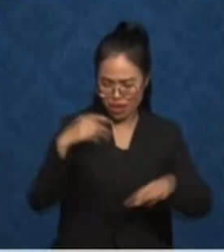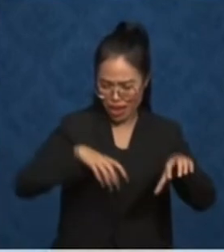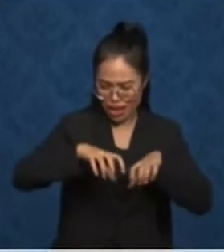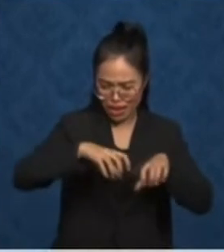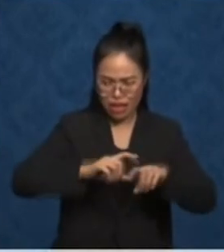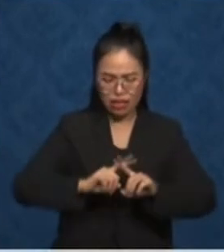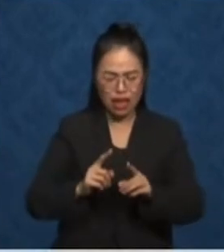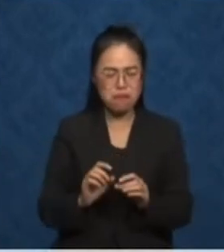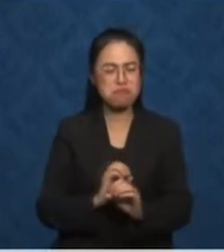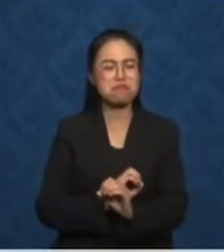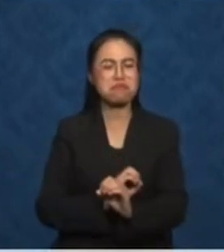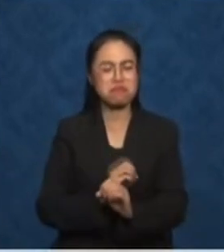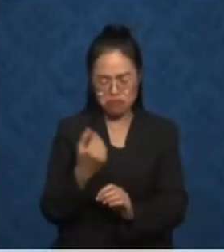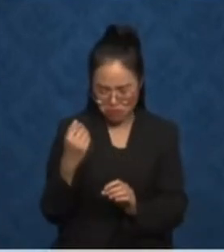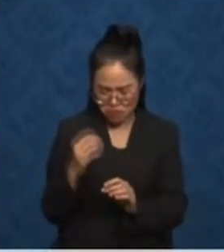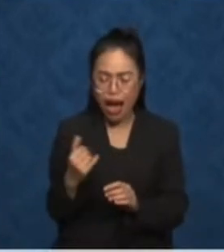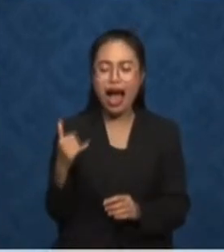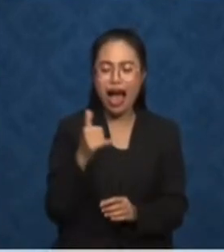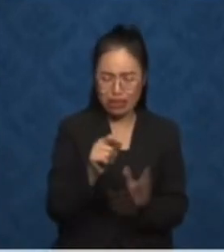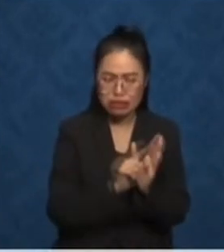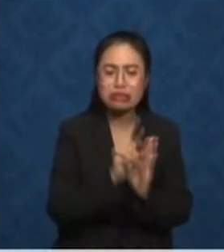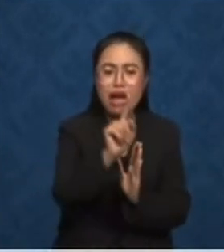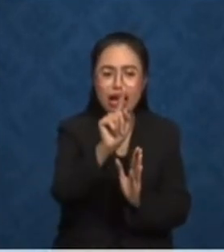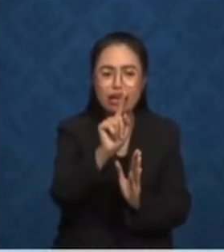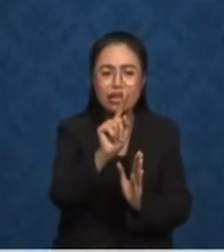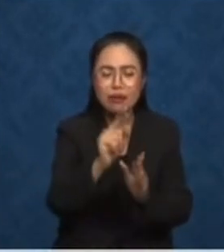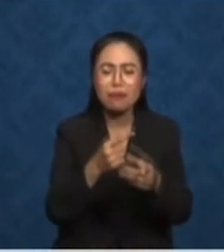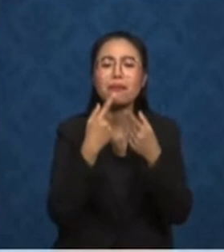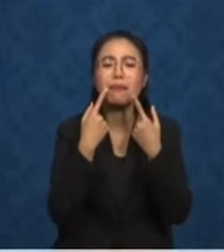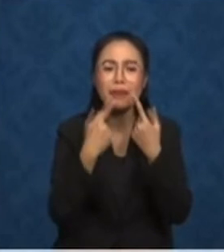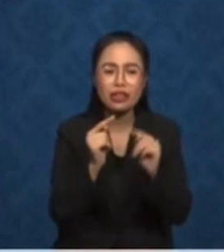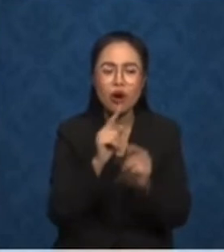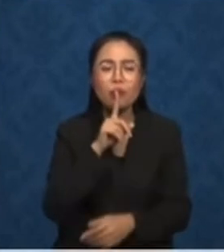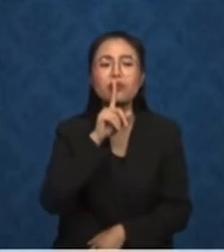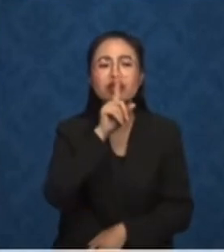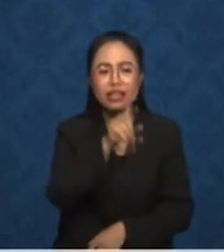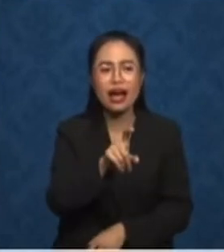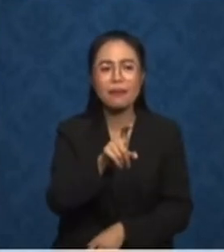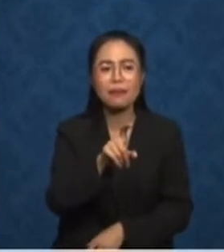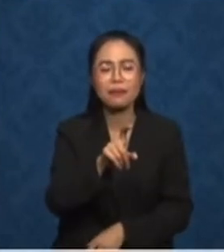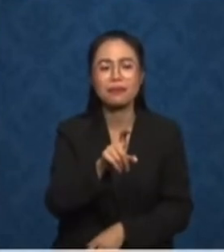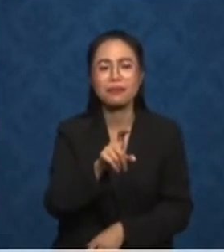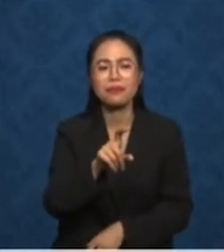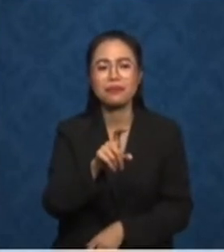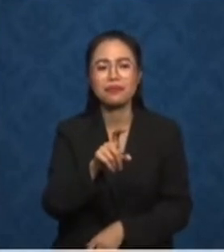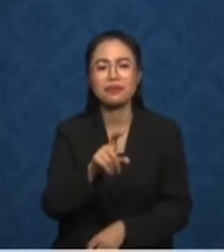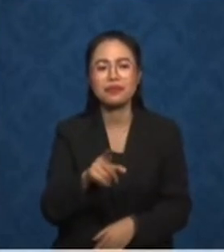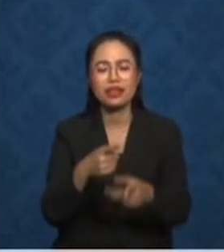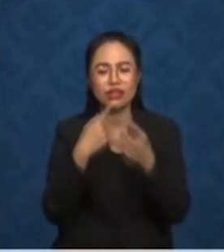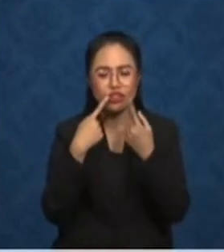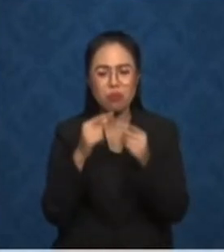ไม่เคยๆ ครั้หนก็กอยส่งต่อป